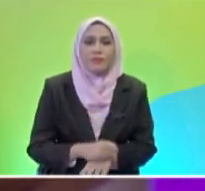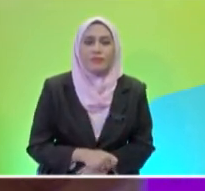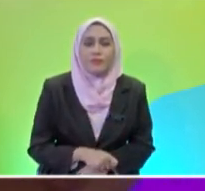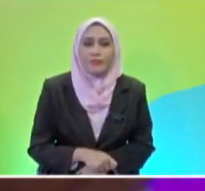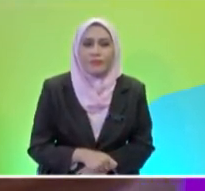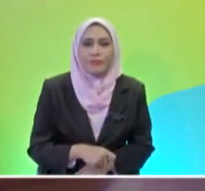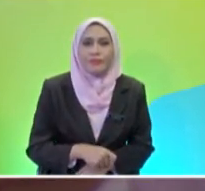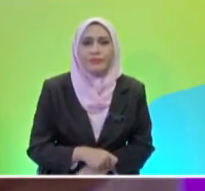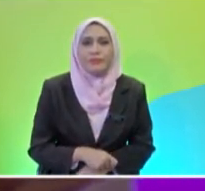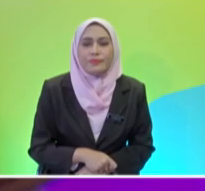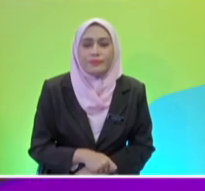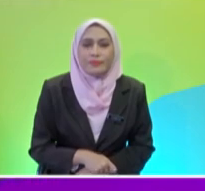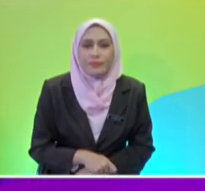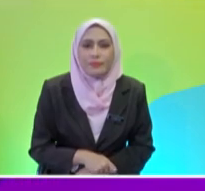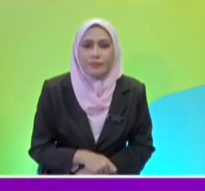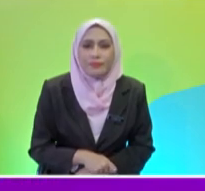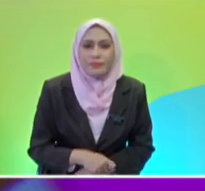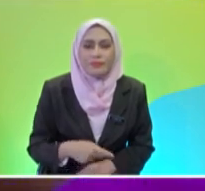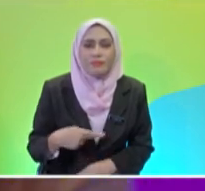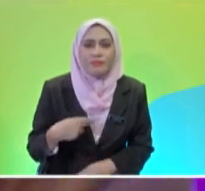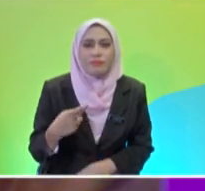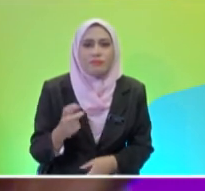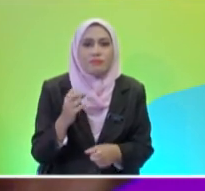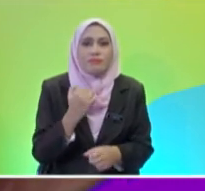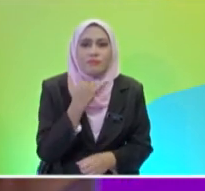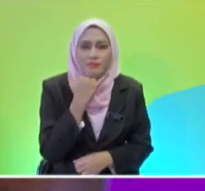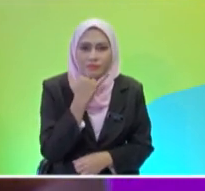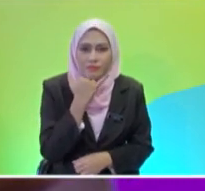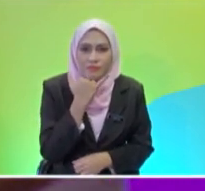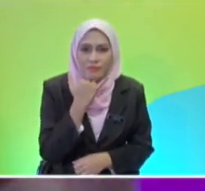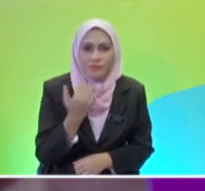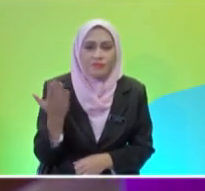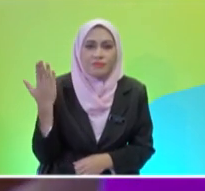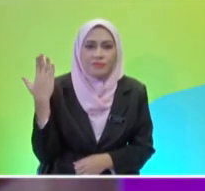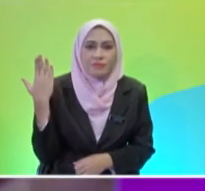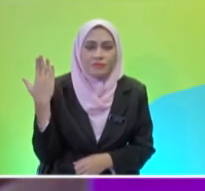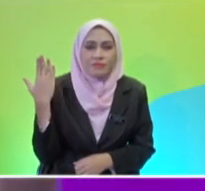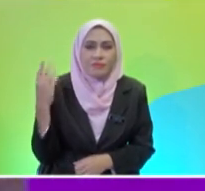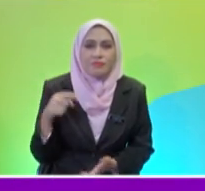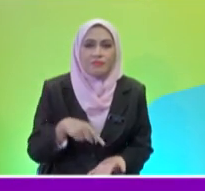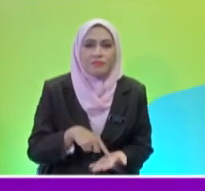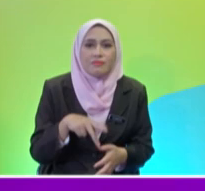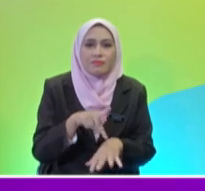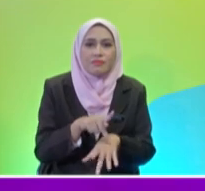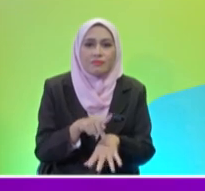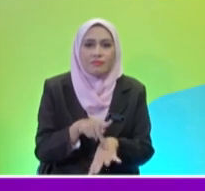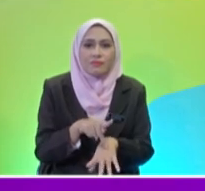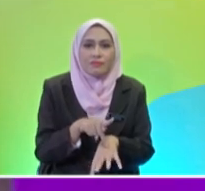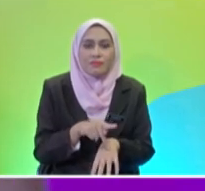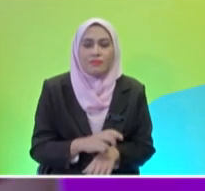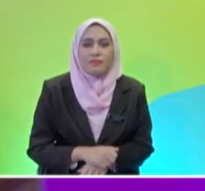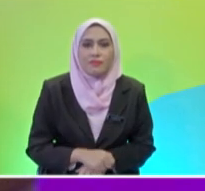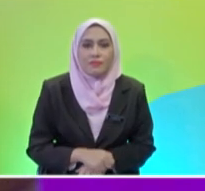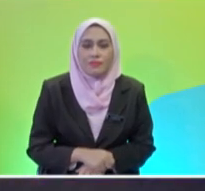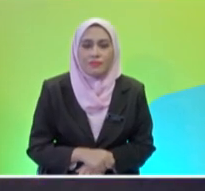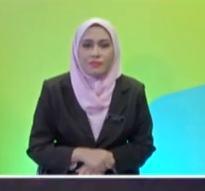Kumbang. Maknanya tadi dia salahlah cikgu. Ini bukan laba-laba, ini adalah kumbang. Ya,